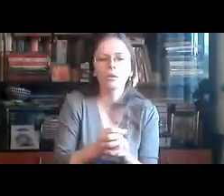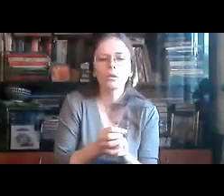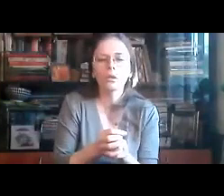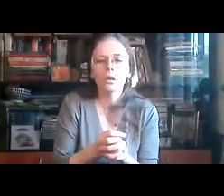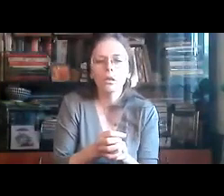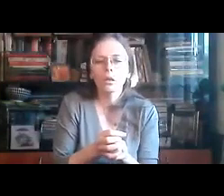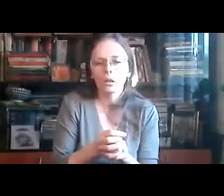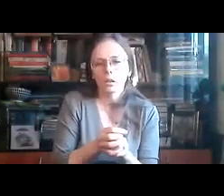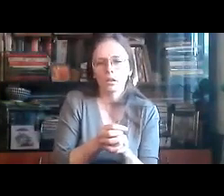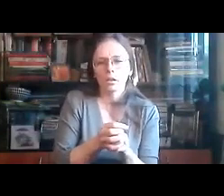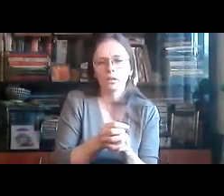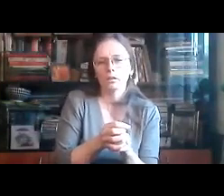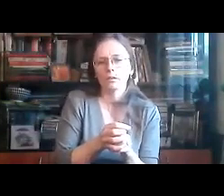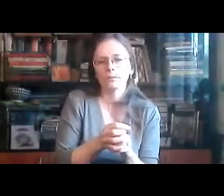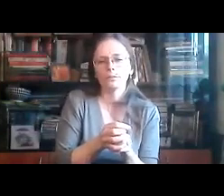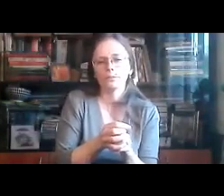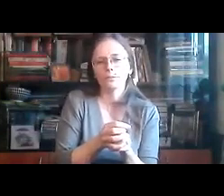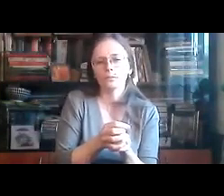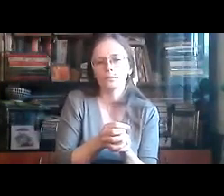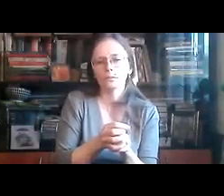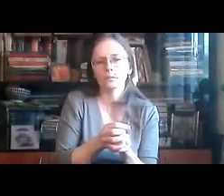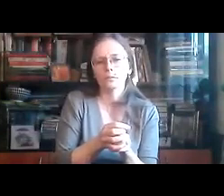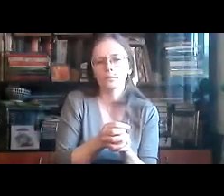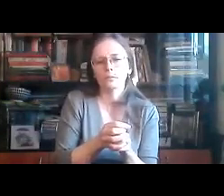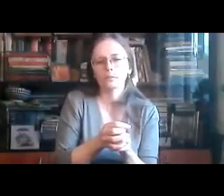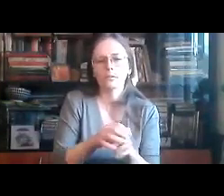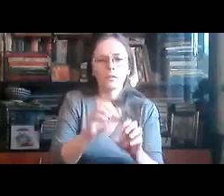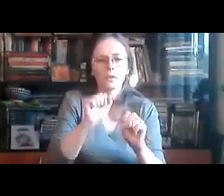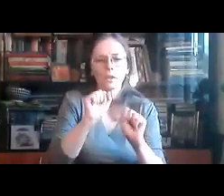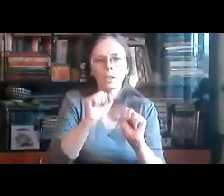то есть получается о перформативности, да,